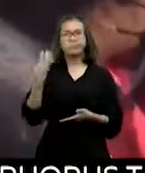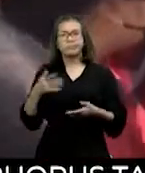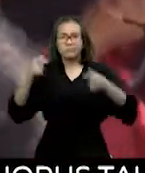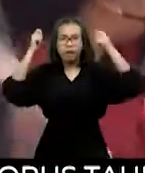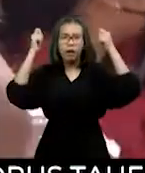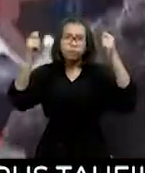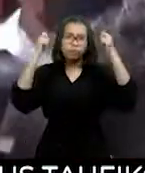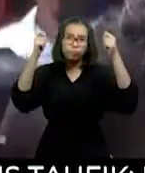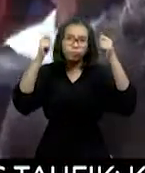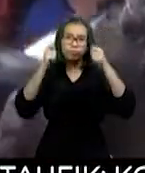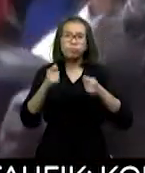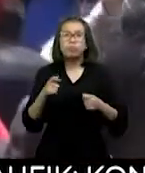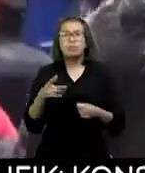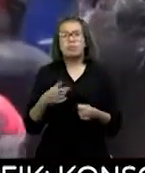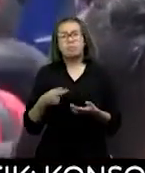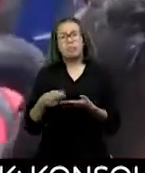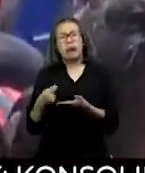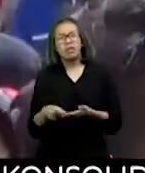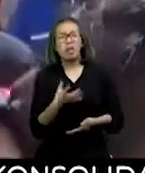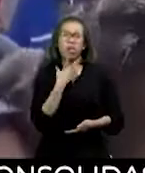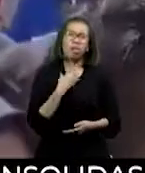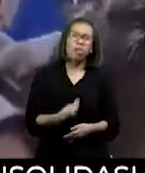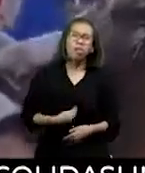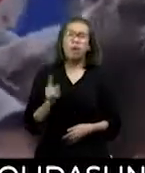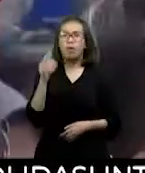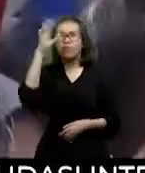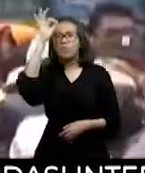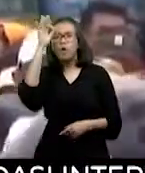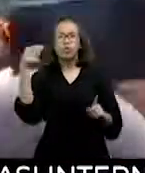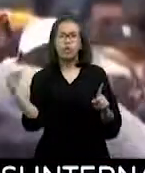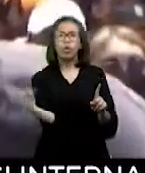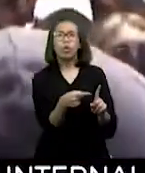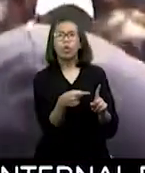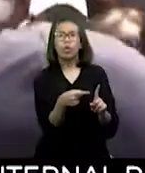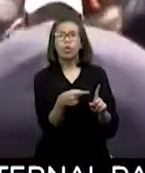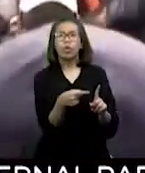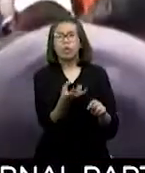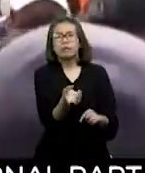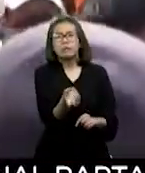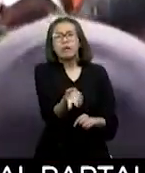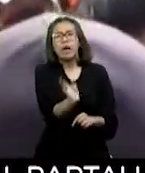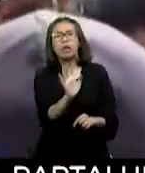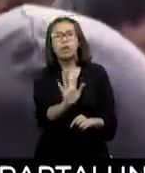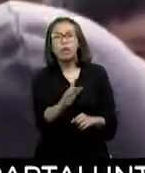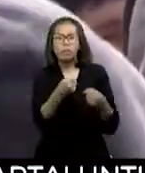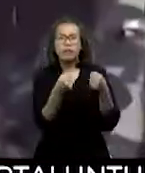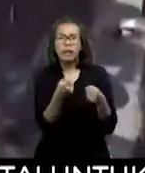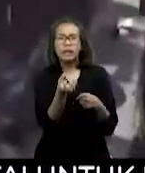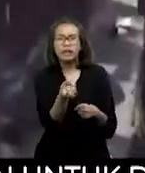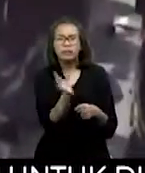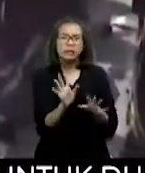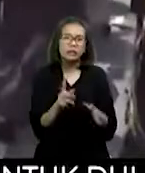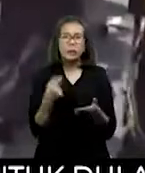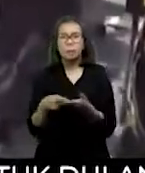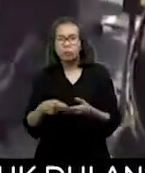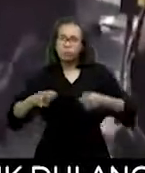Kejati, Kalsel. Masa kecewa dengan vonis ringan yang dijatuhkan terhadap oknum sat narkoba Polresta Banjarmasin tersebut. Mahasiswa